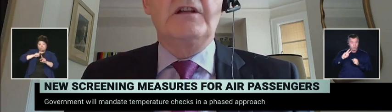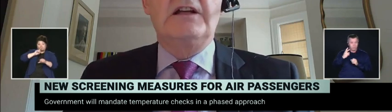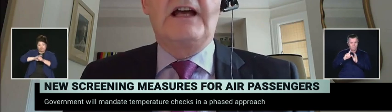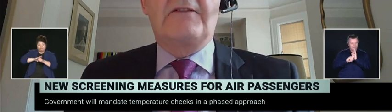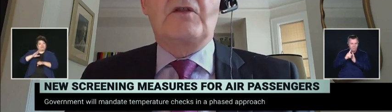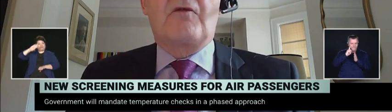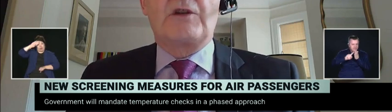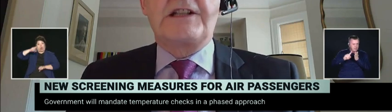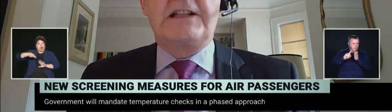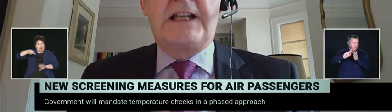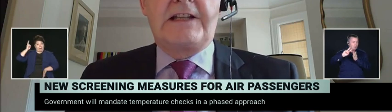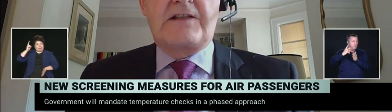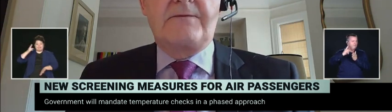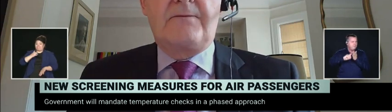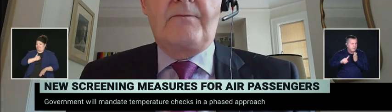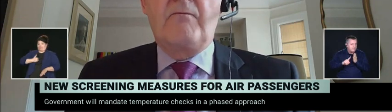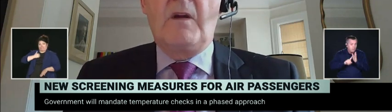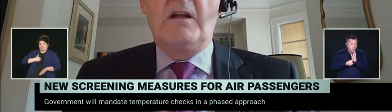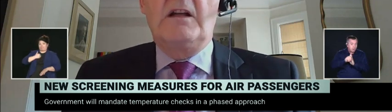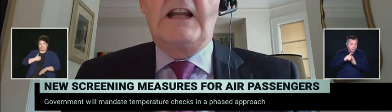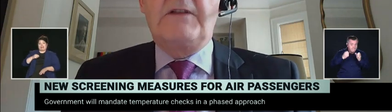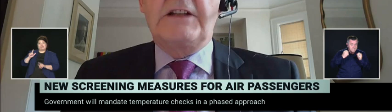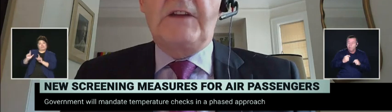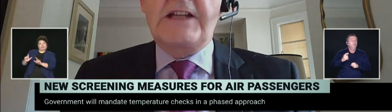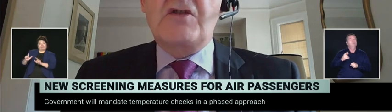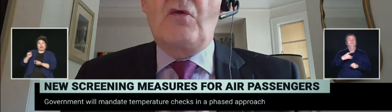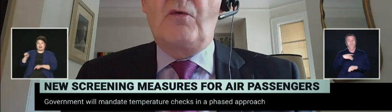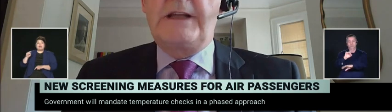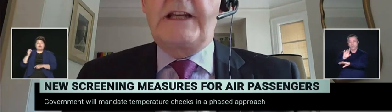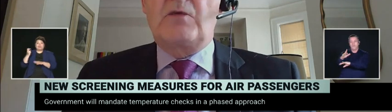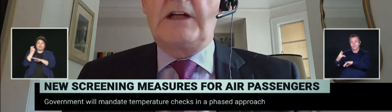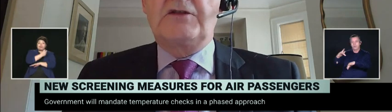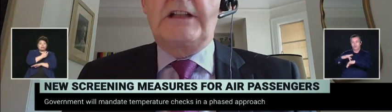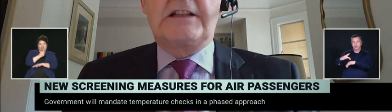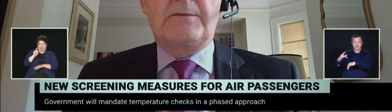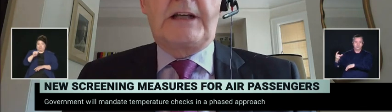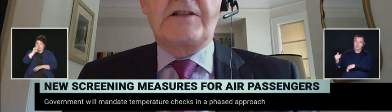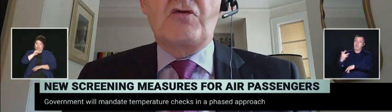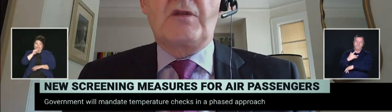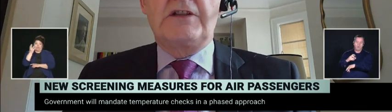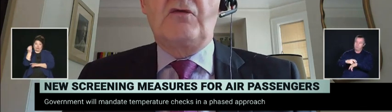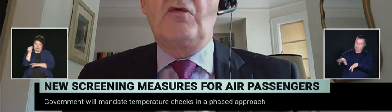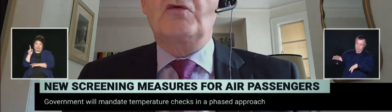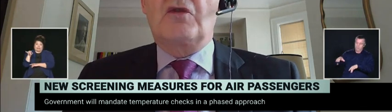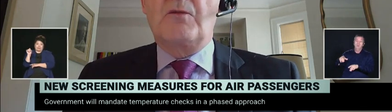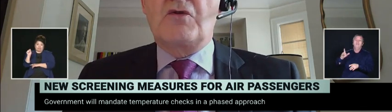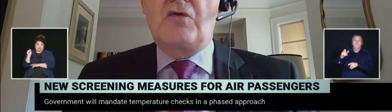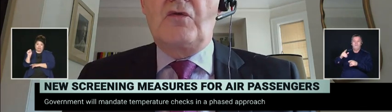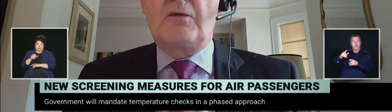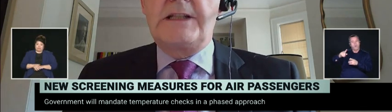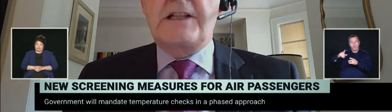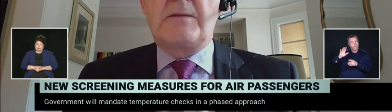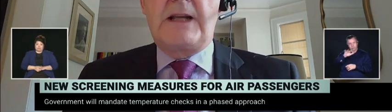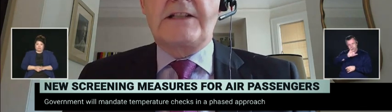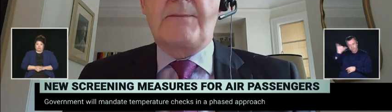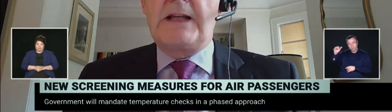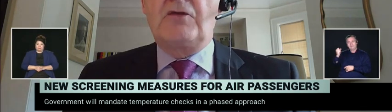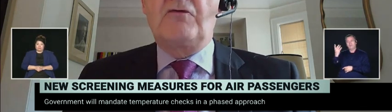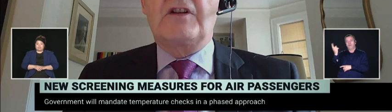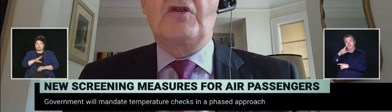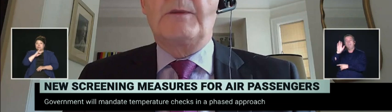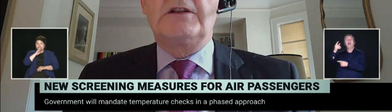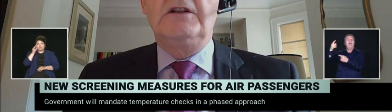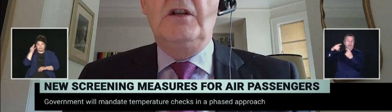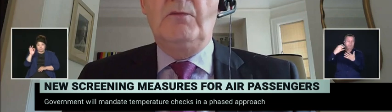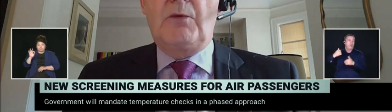rebook after 14 days. La vérification obligatoire de la température est une autre mesure mise en place par